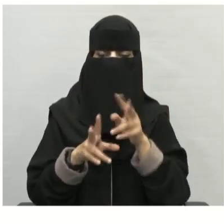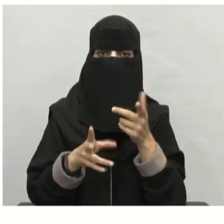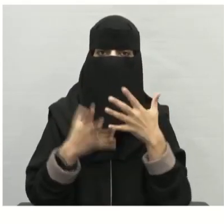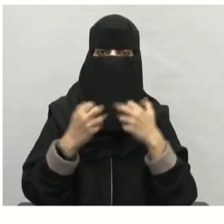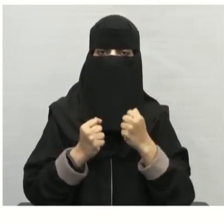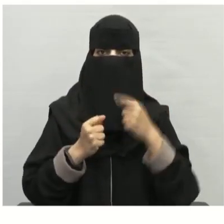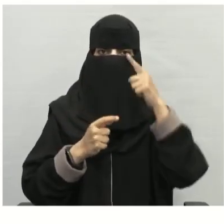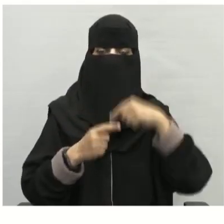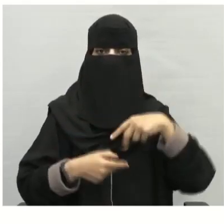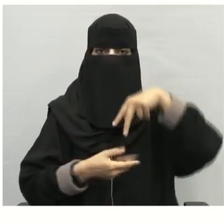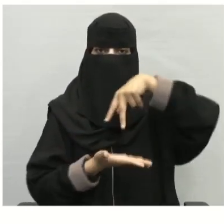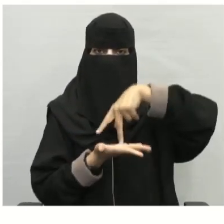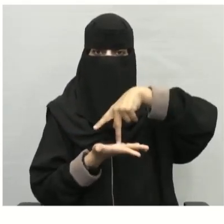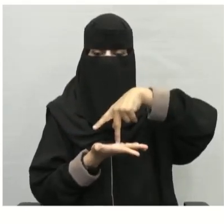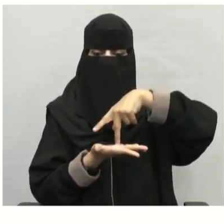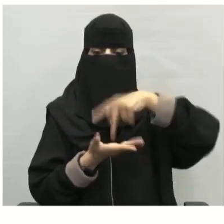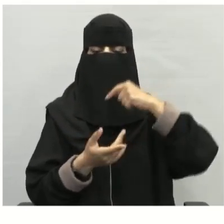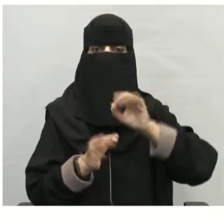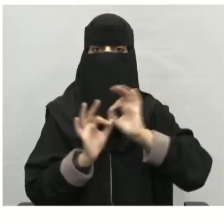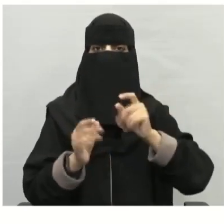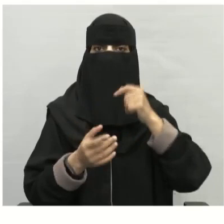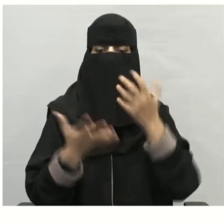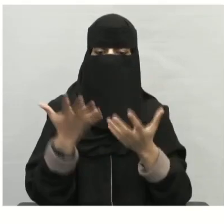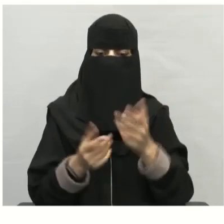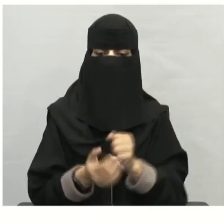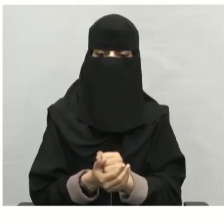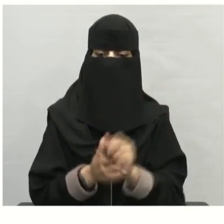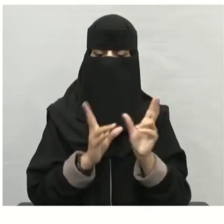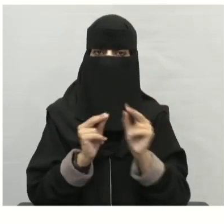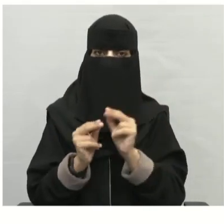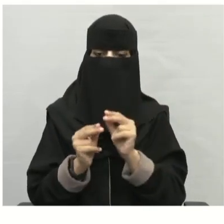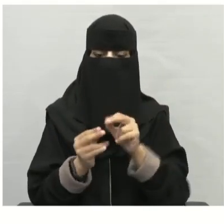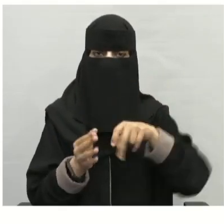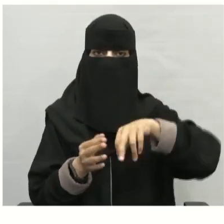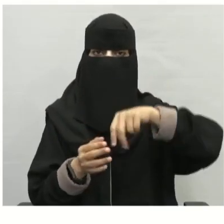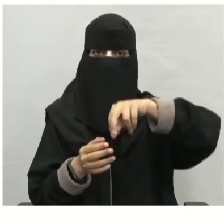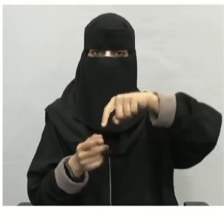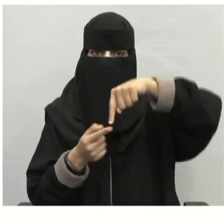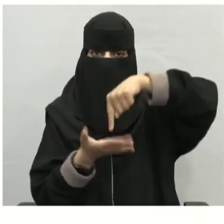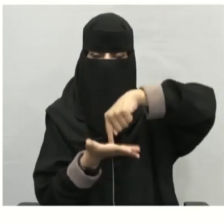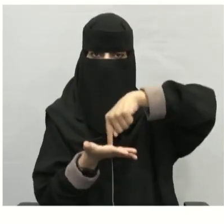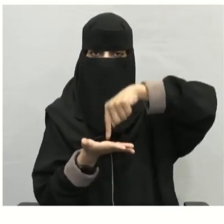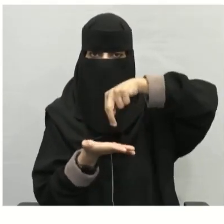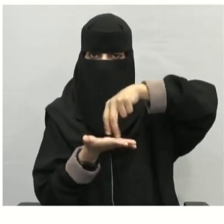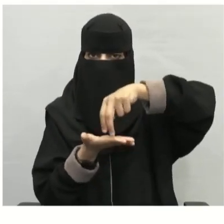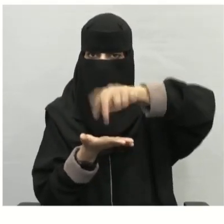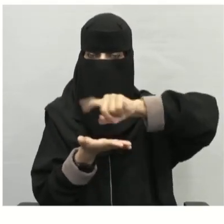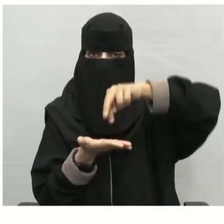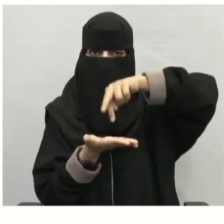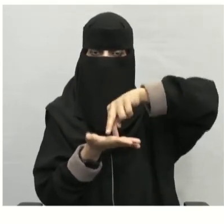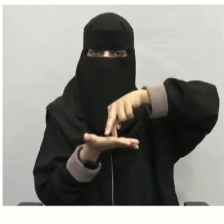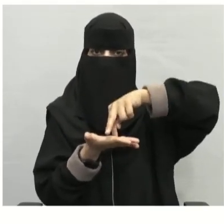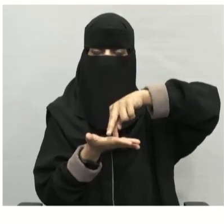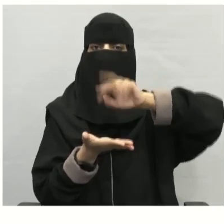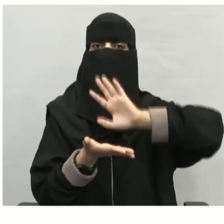هي المحافظه على ثبات الوزن مثل المشي على قدم واحده اي ثبات الجسم في